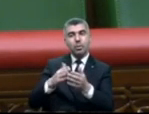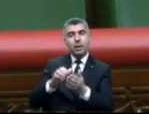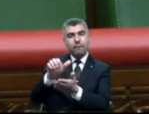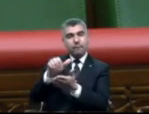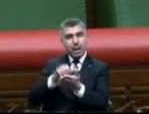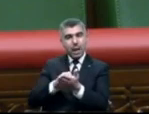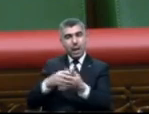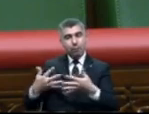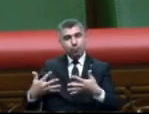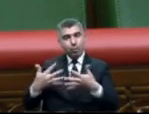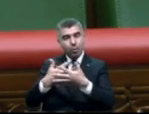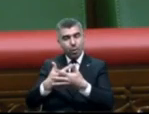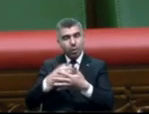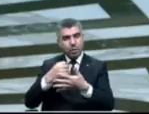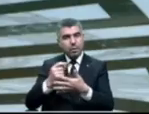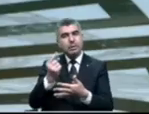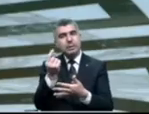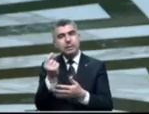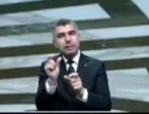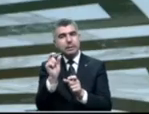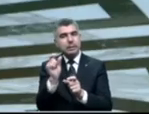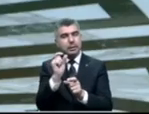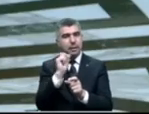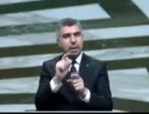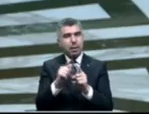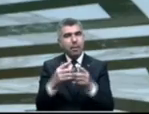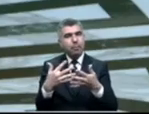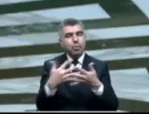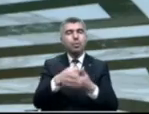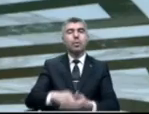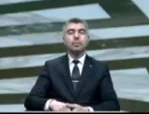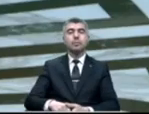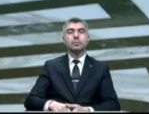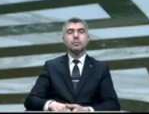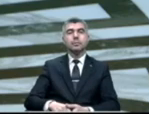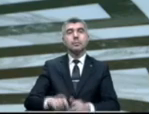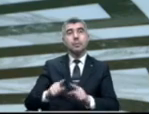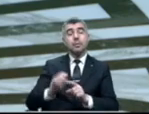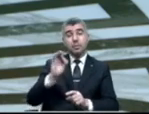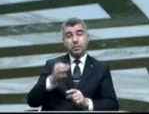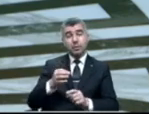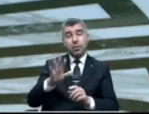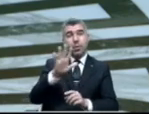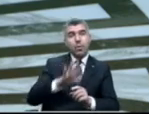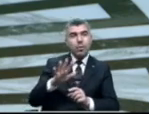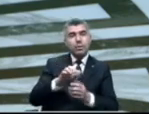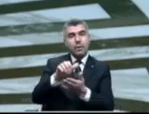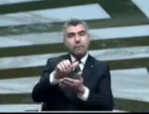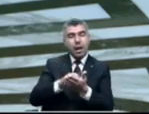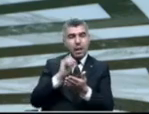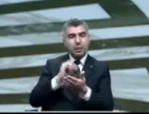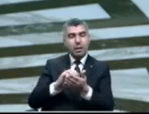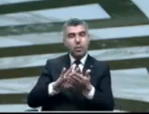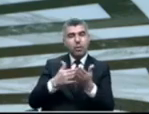للفلاحين المجمعين، وواحد القسط صغير ديال المجمعين. ومن أجل تعزيز دور التجميع الفلاحي كتهدف استراتيجية